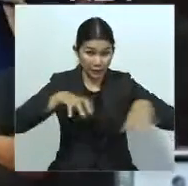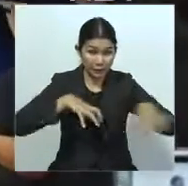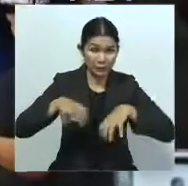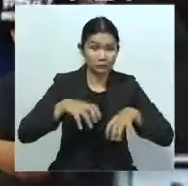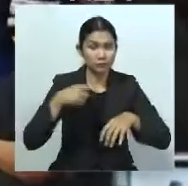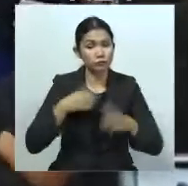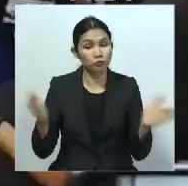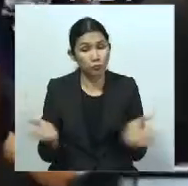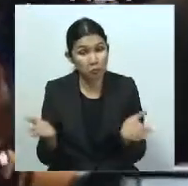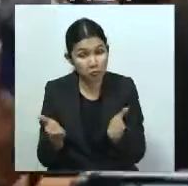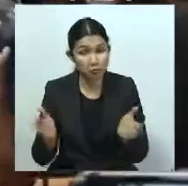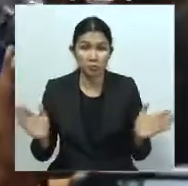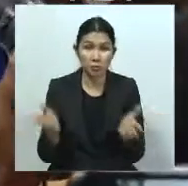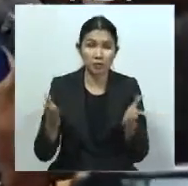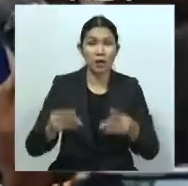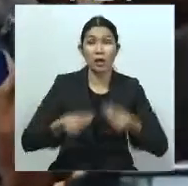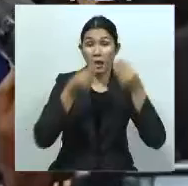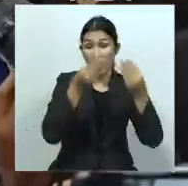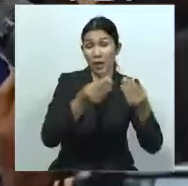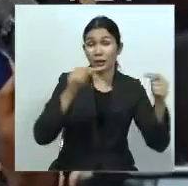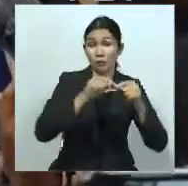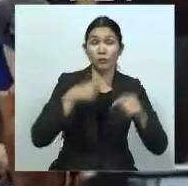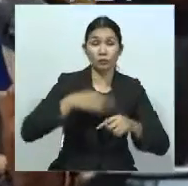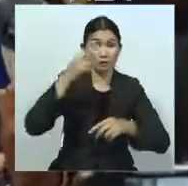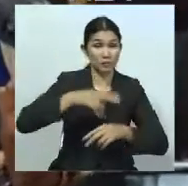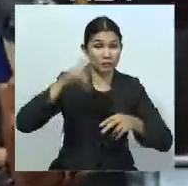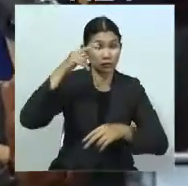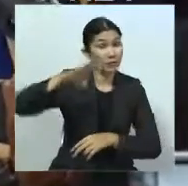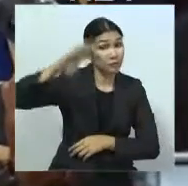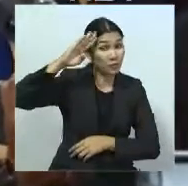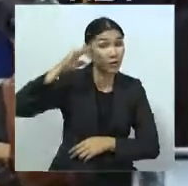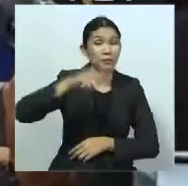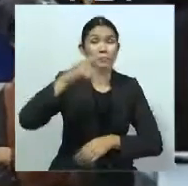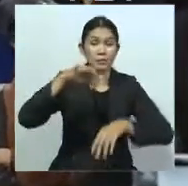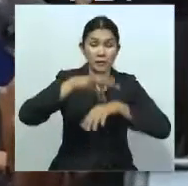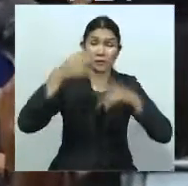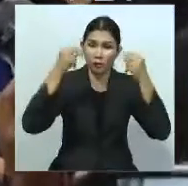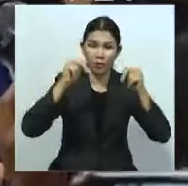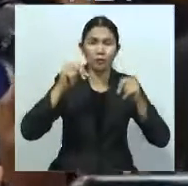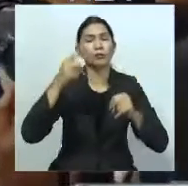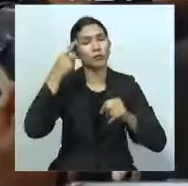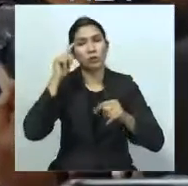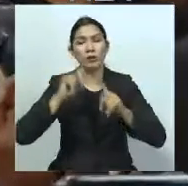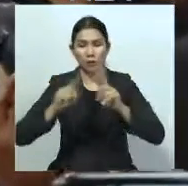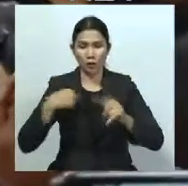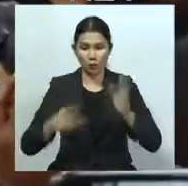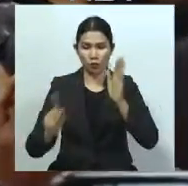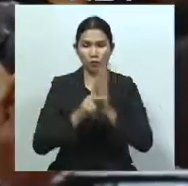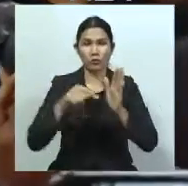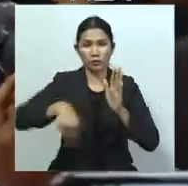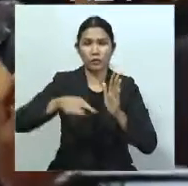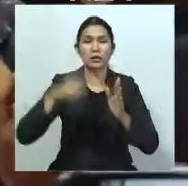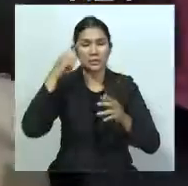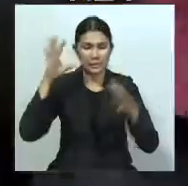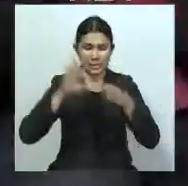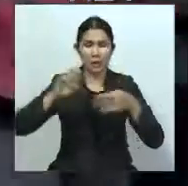นหรือไม่สนับสนุนพลเอกประยุทธ์จันทร์โอชาเป็นนายกรัฐมนตรีนางสาวกัญจนาบอกว่าหลักการของพรรคอยู่ที่โอกาสใน